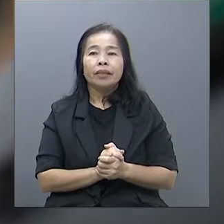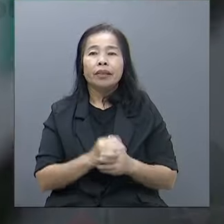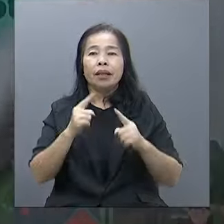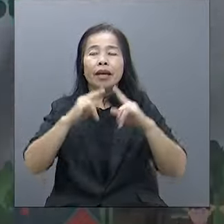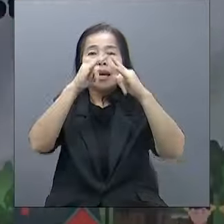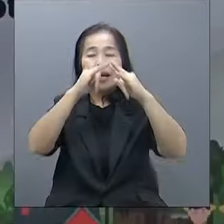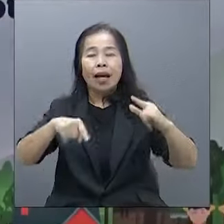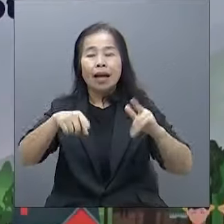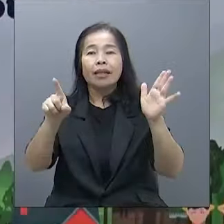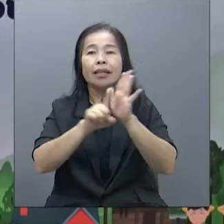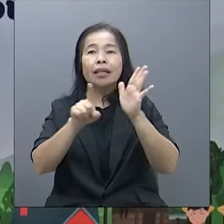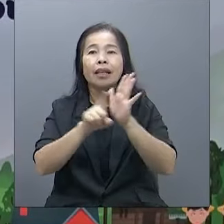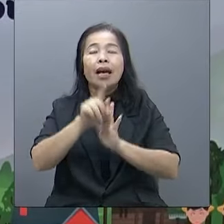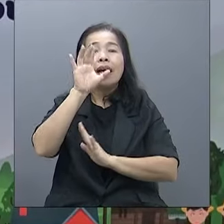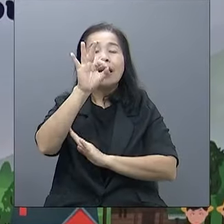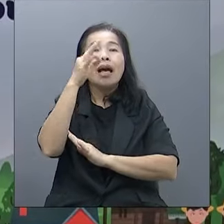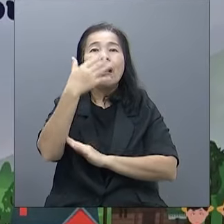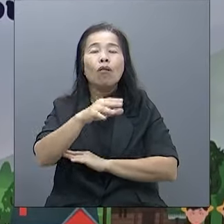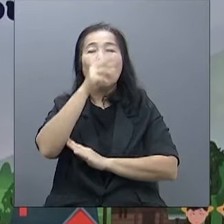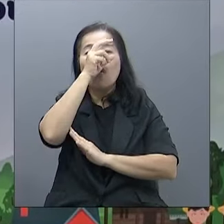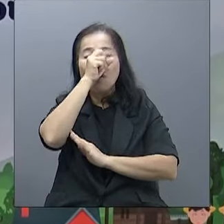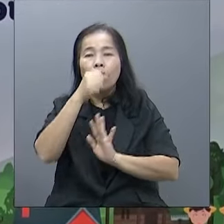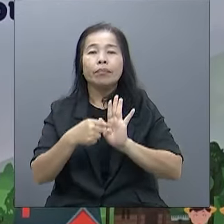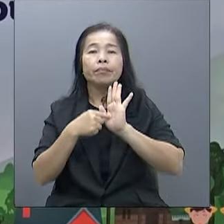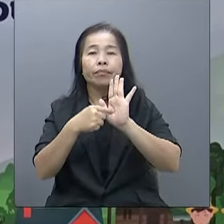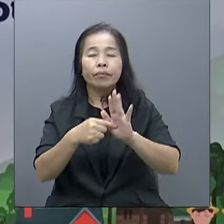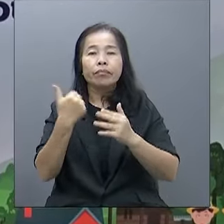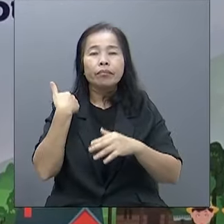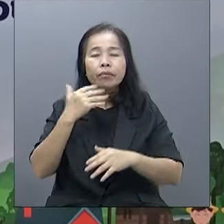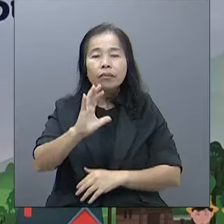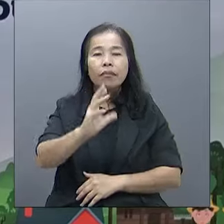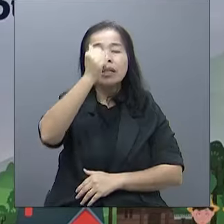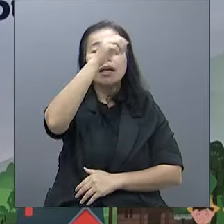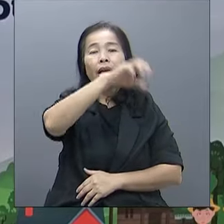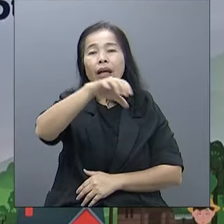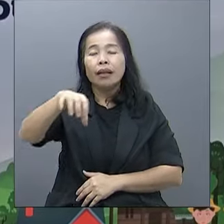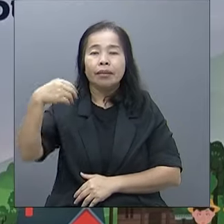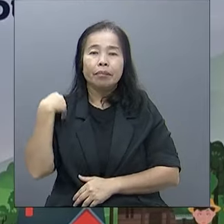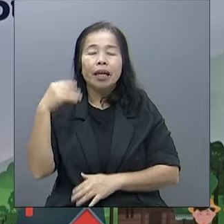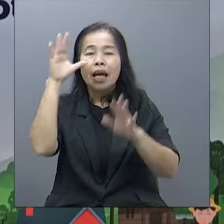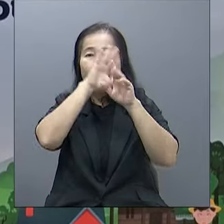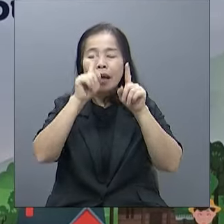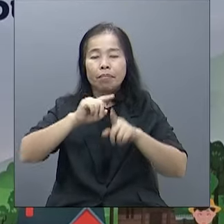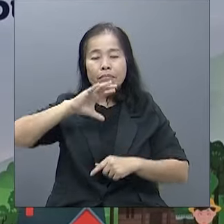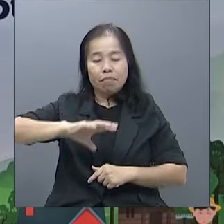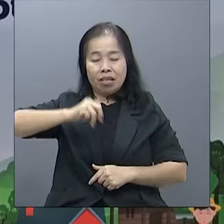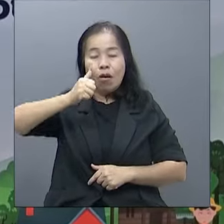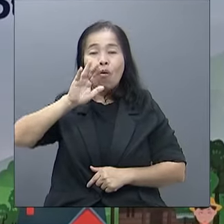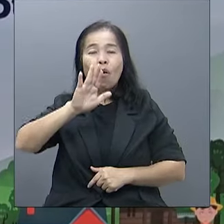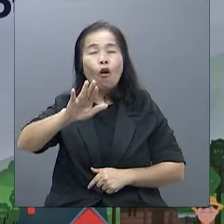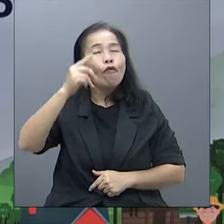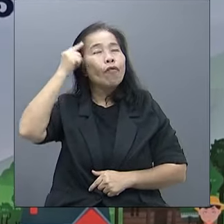9เนี่ยเราก็จำลองนะฮะเมืองมหิดลนะฮะที่เสมือนหนึ่งเมืองหนึ่งของเด็กๆที่ในนั้น